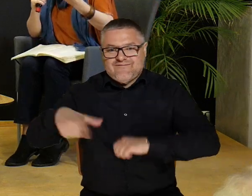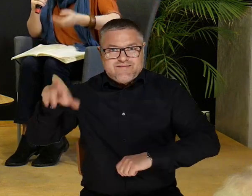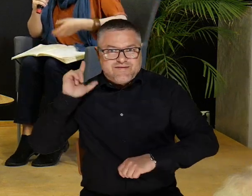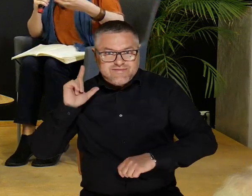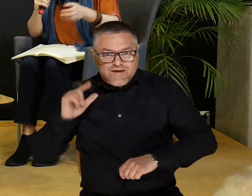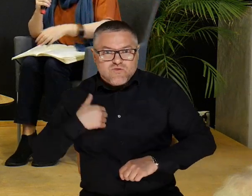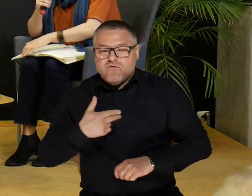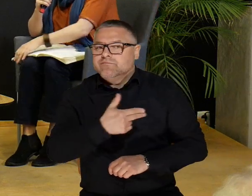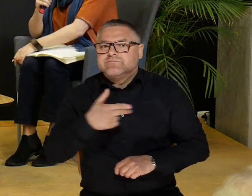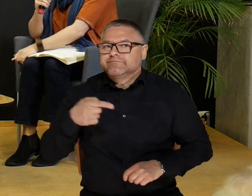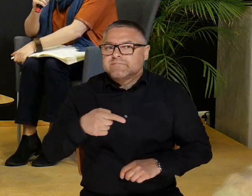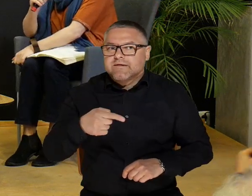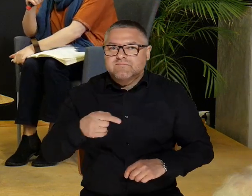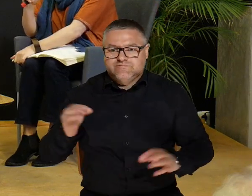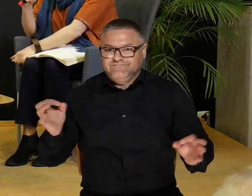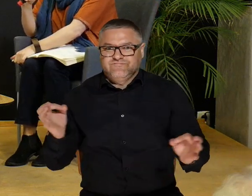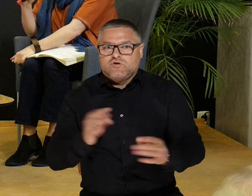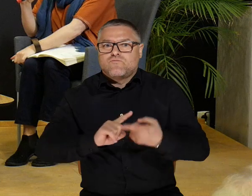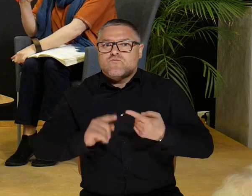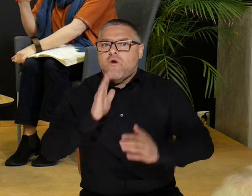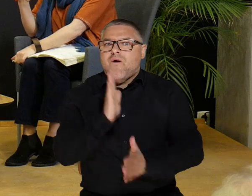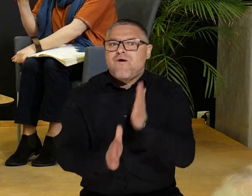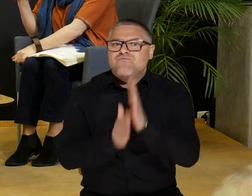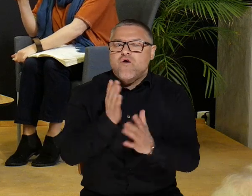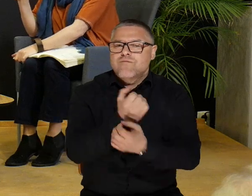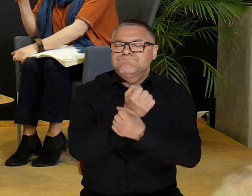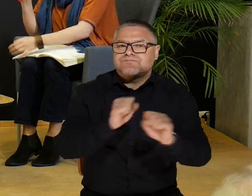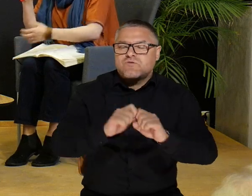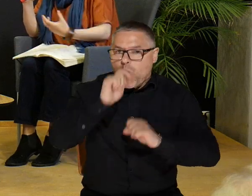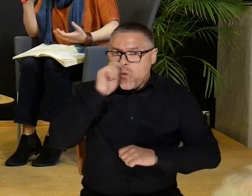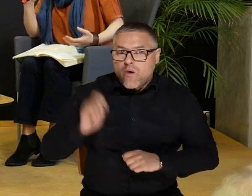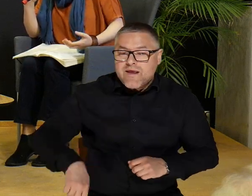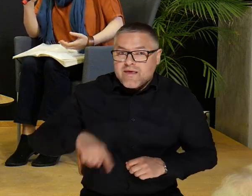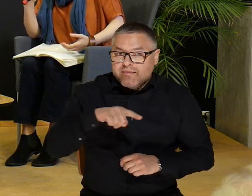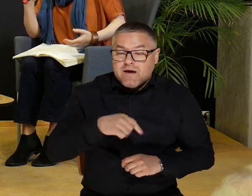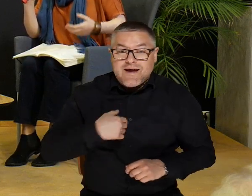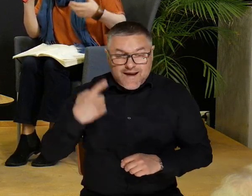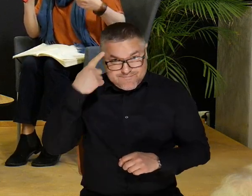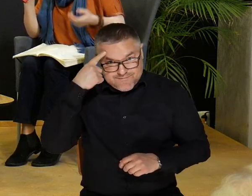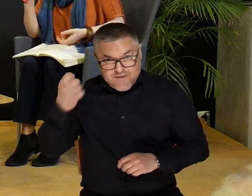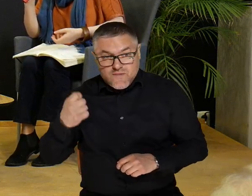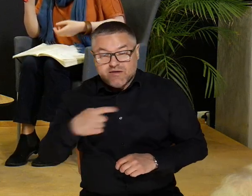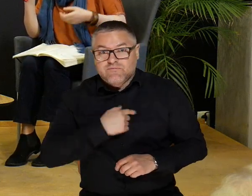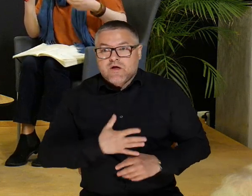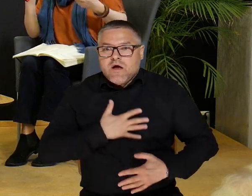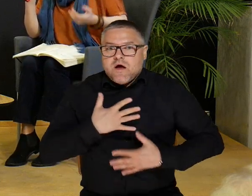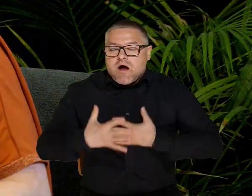takim kontekście dosyć świeżo po wybuchu wojny w Ukrainie. I pamiętam to nasze